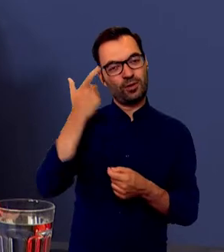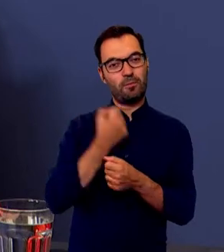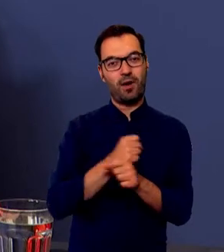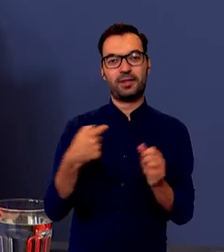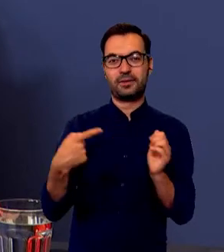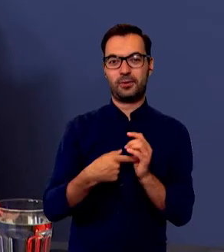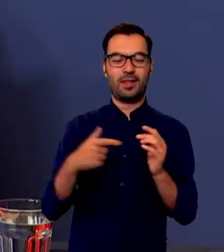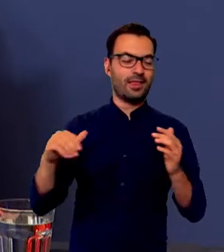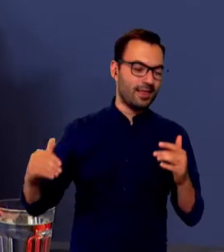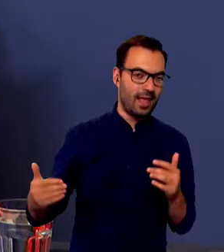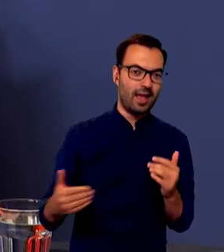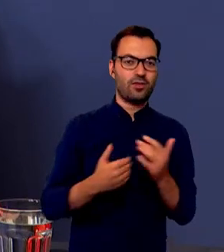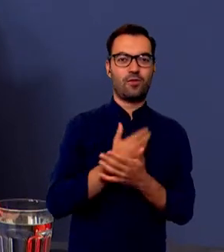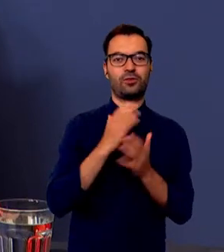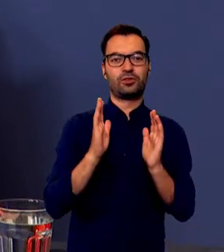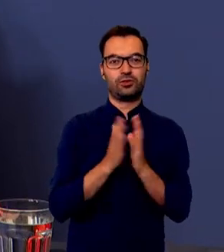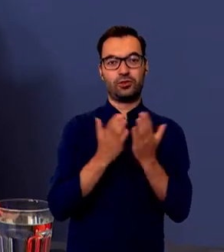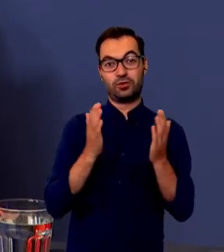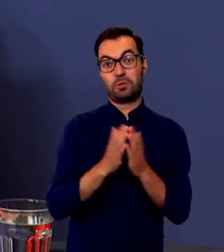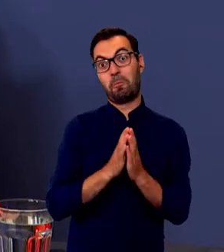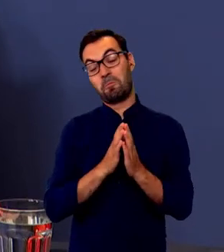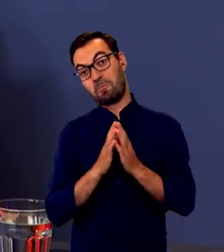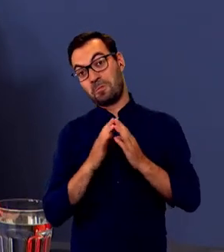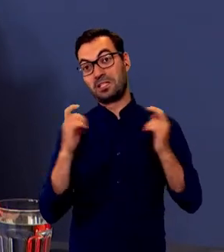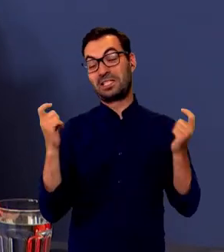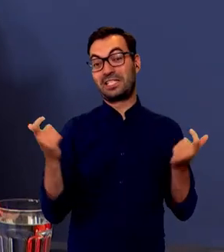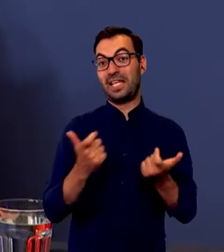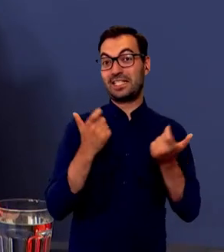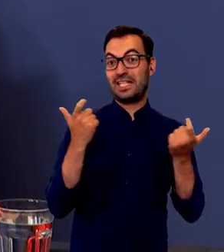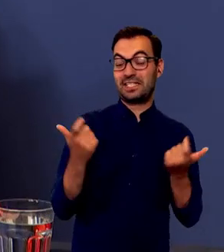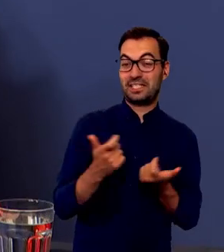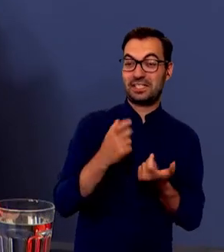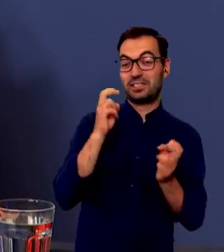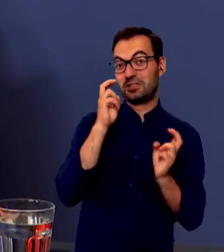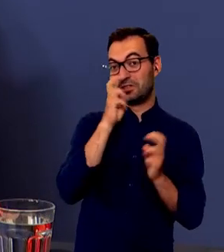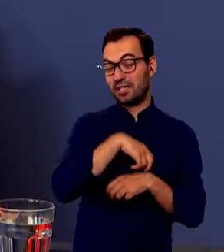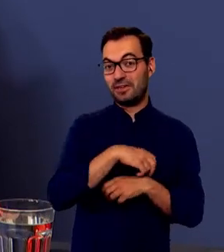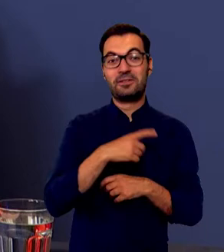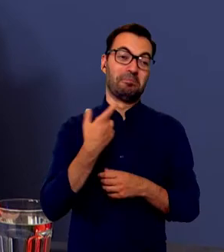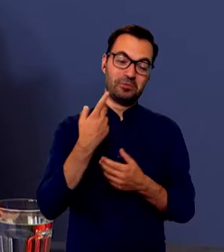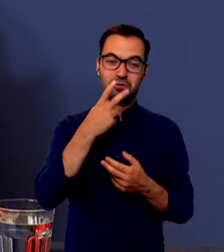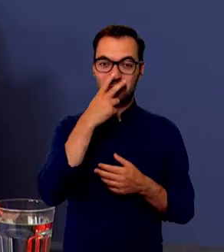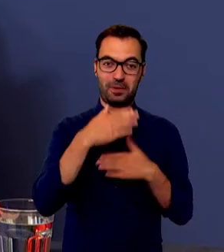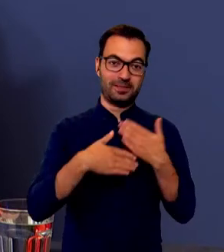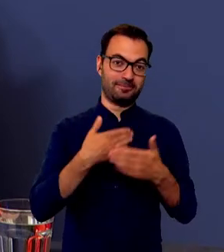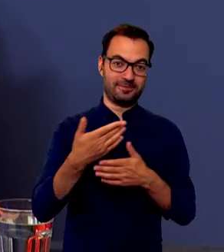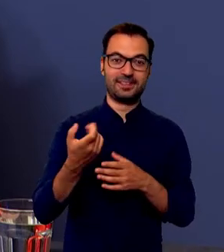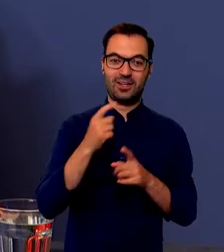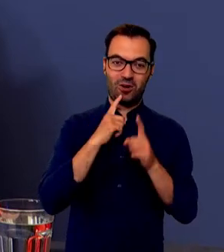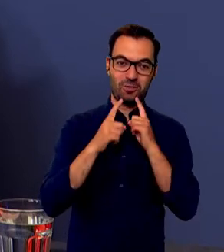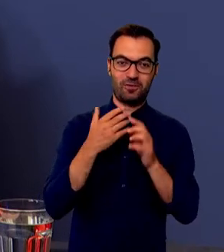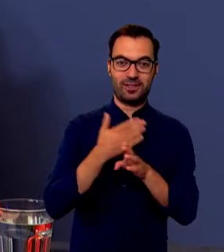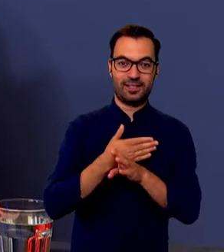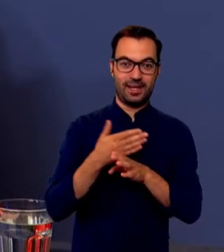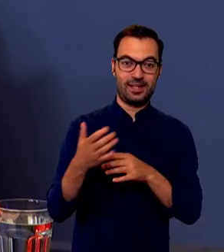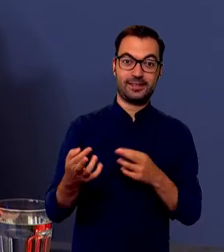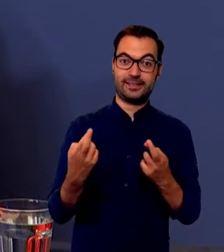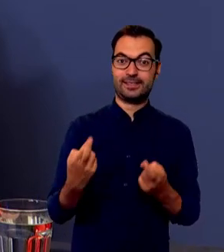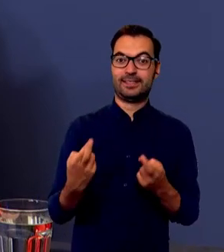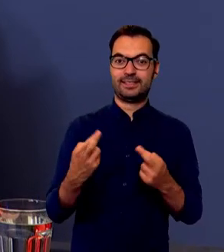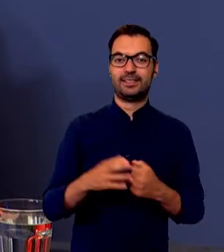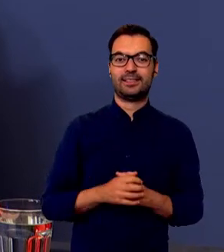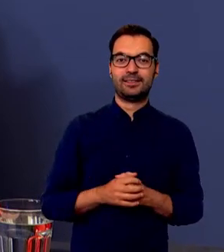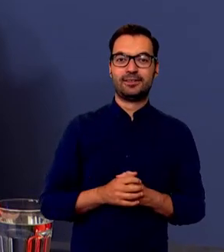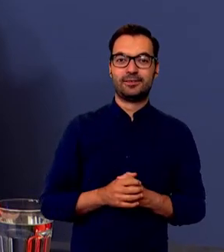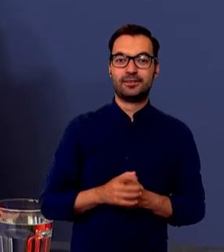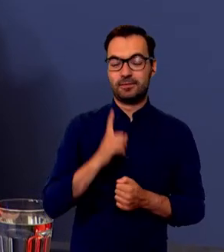Niektórzy mówią, że kolejna sensacyjna. Czy naprawdę aż tak? O tym przekonacie się i podczas naszej rozmowy, której ciąg dalszy za moment i mam nadzieję podczas